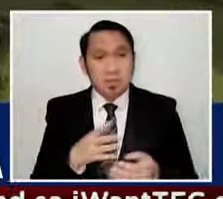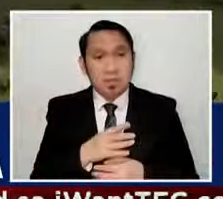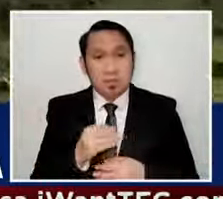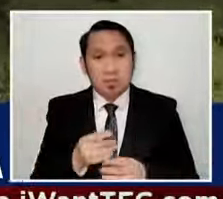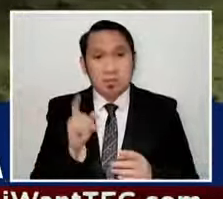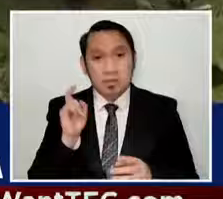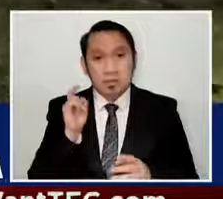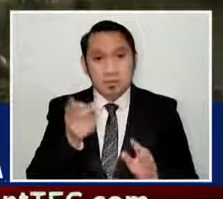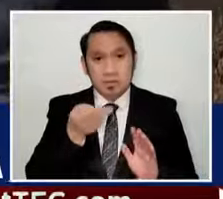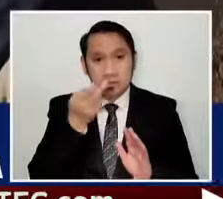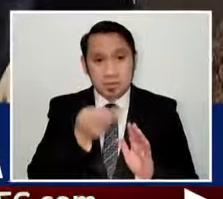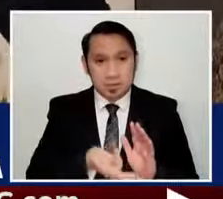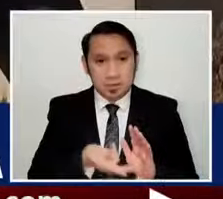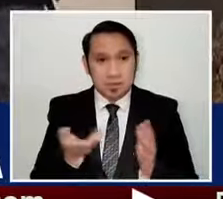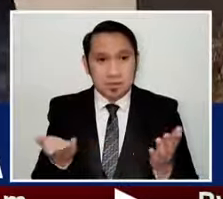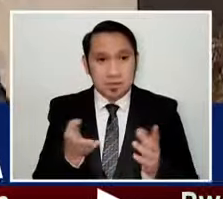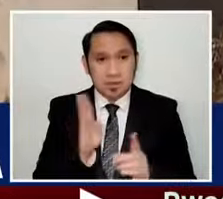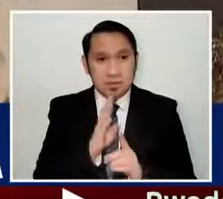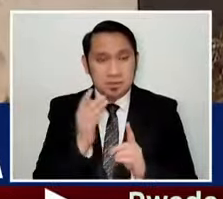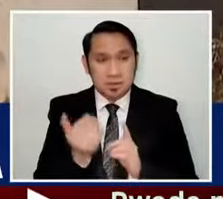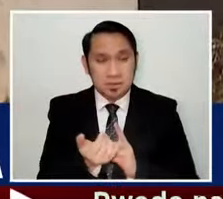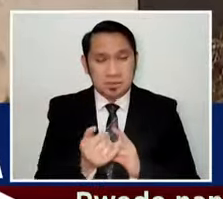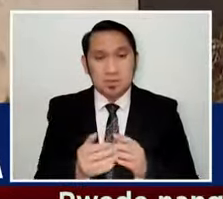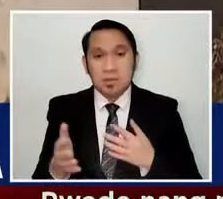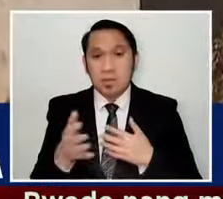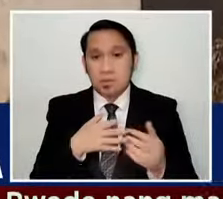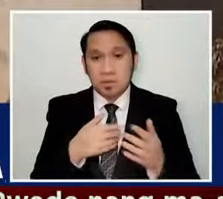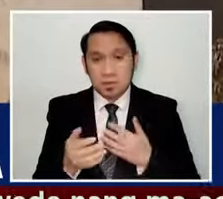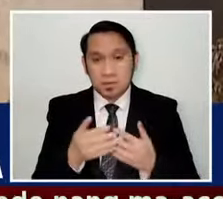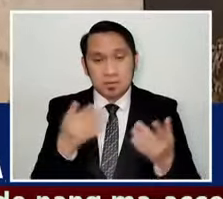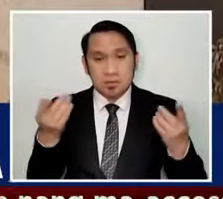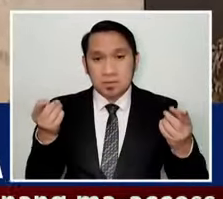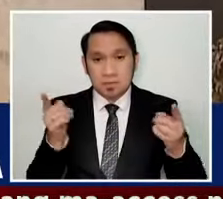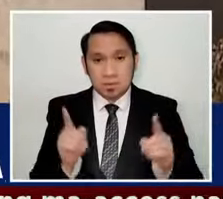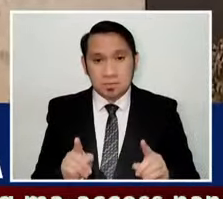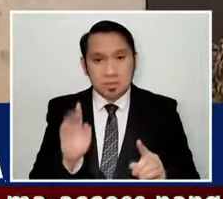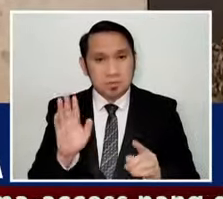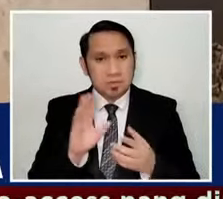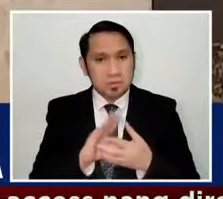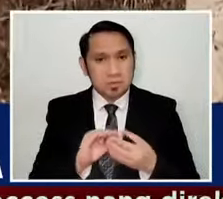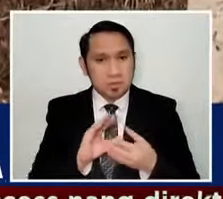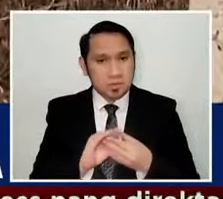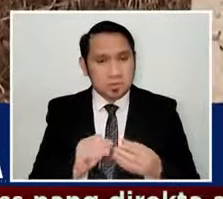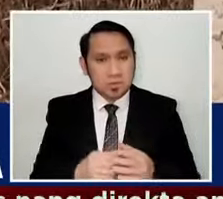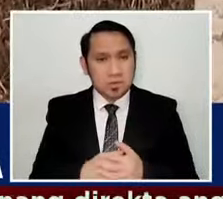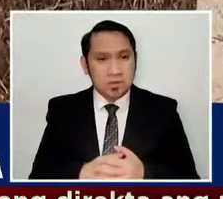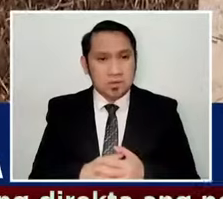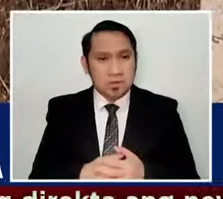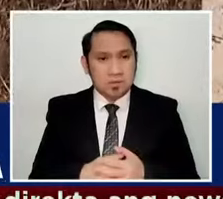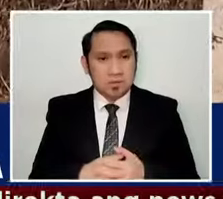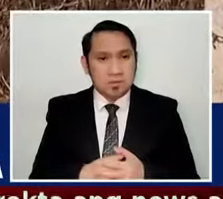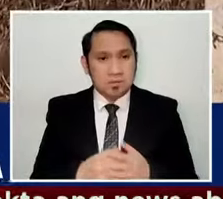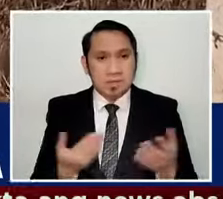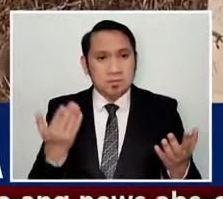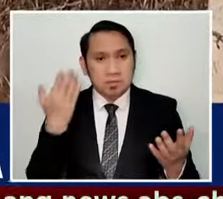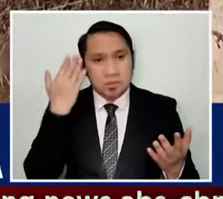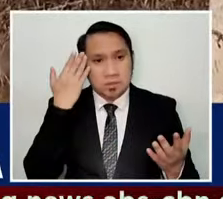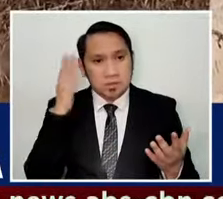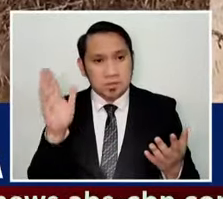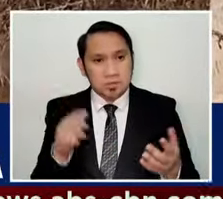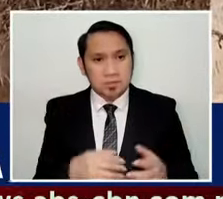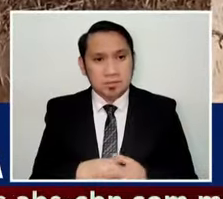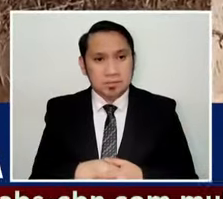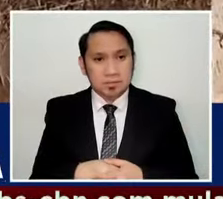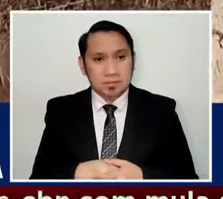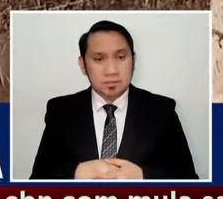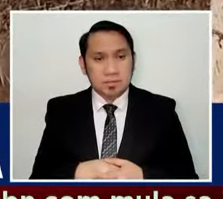dito sa kanilang barangay. At anuman ang katotohanan sa likod ng kanyang kwento, wala nang makakaalam.